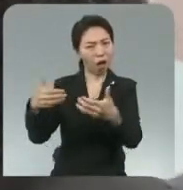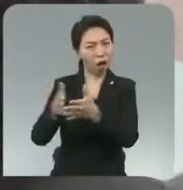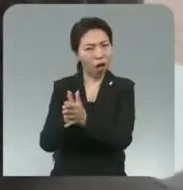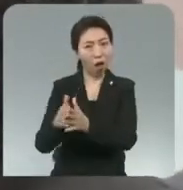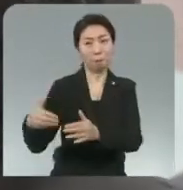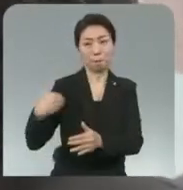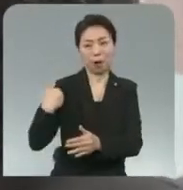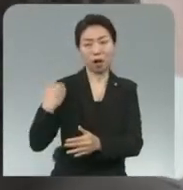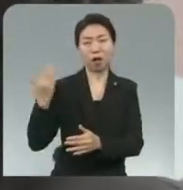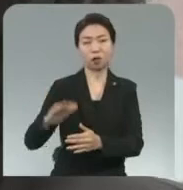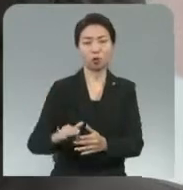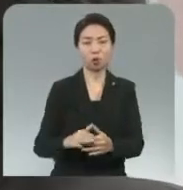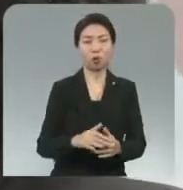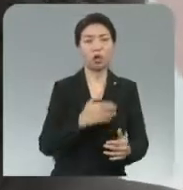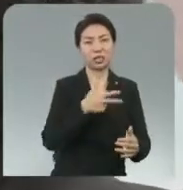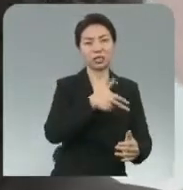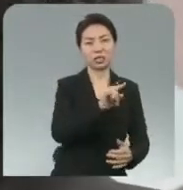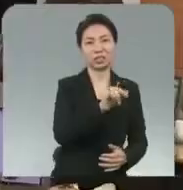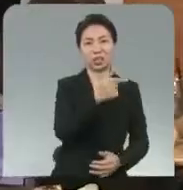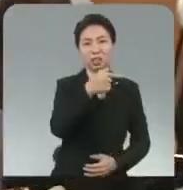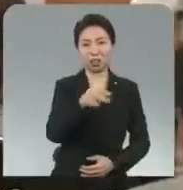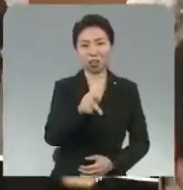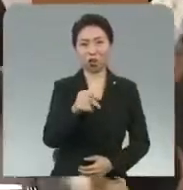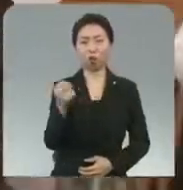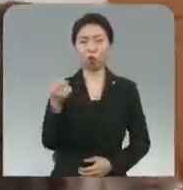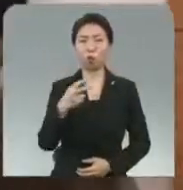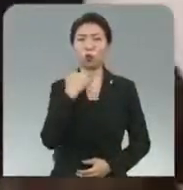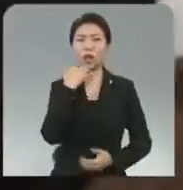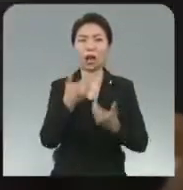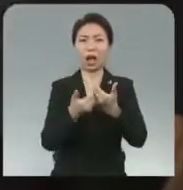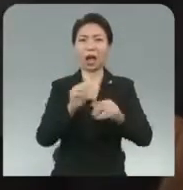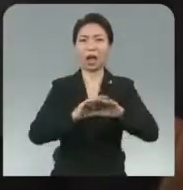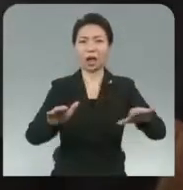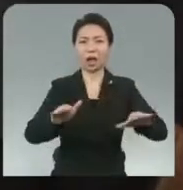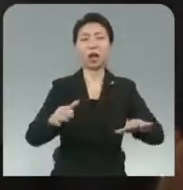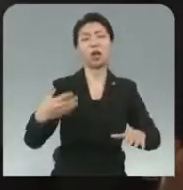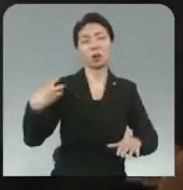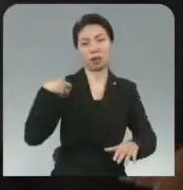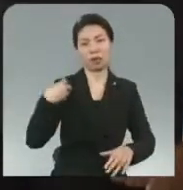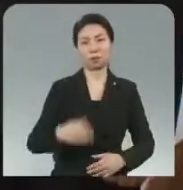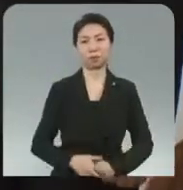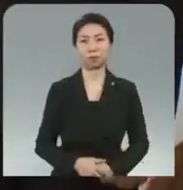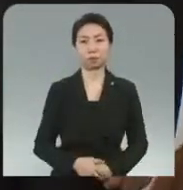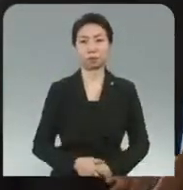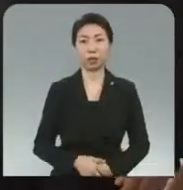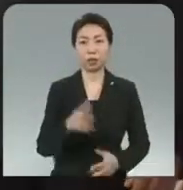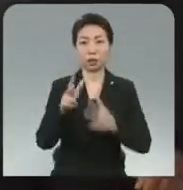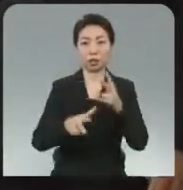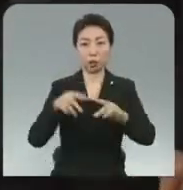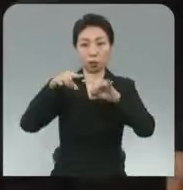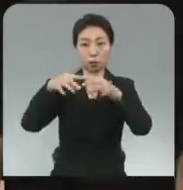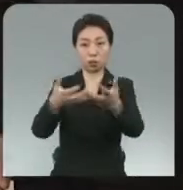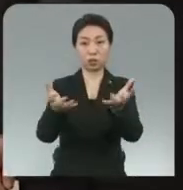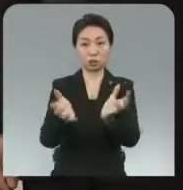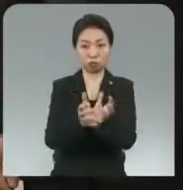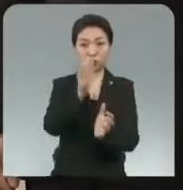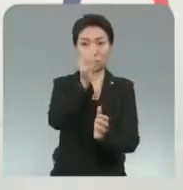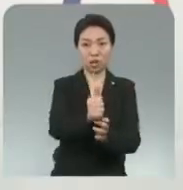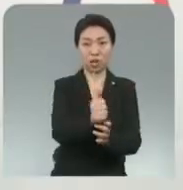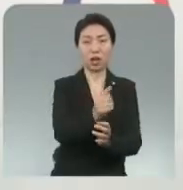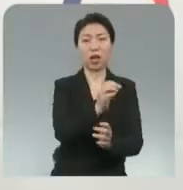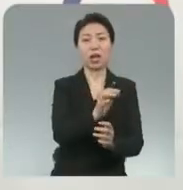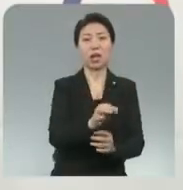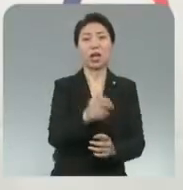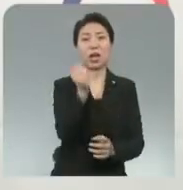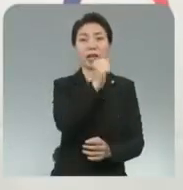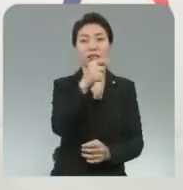địa chính và giao thông tổng thống đắc cử gian cho biết ông quên là người hiểu biết sâu rộng về chính sách bất động sản mỗi lĩnh vực dân sinh